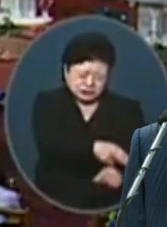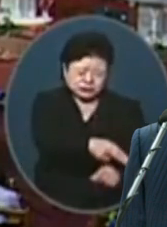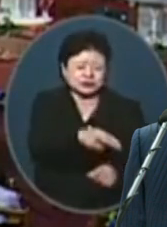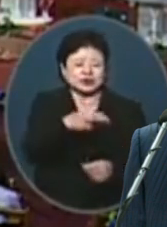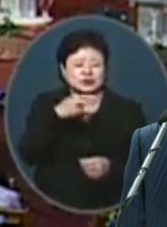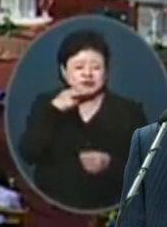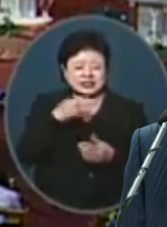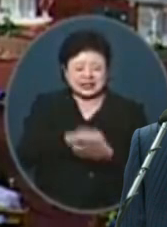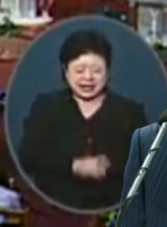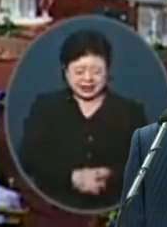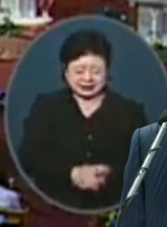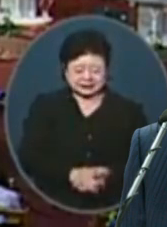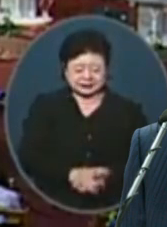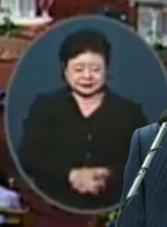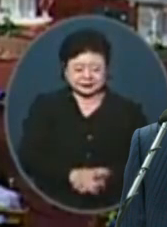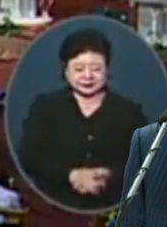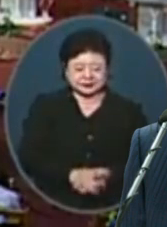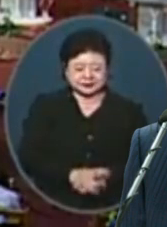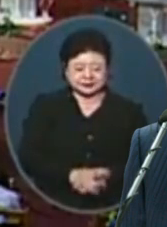끊을 수가 없느니라.